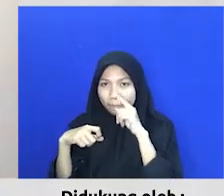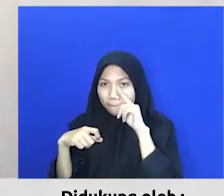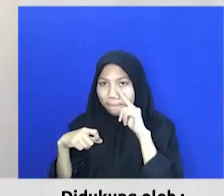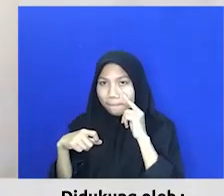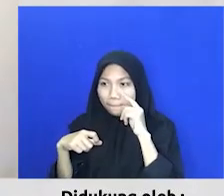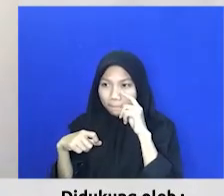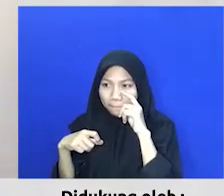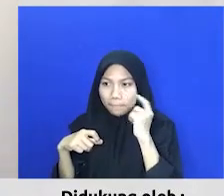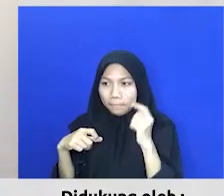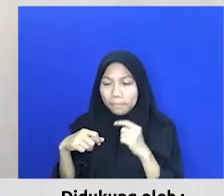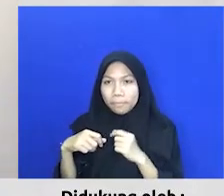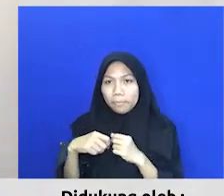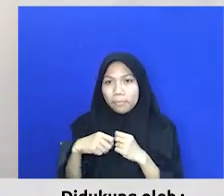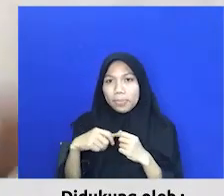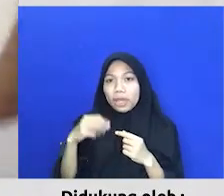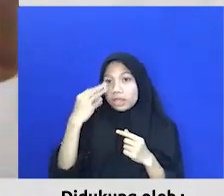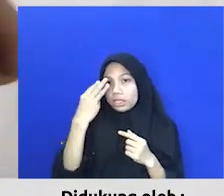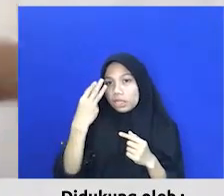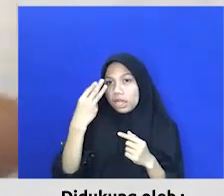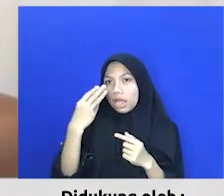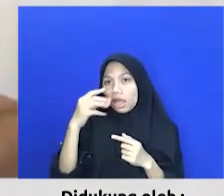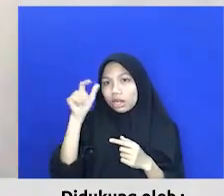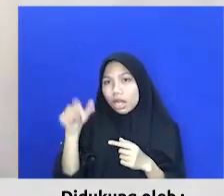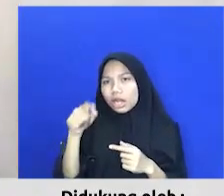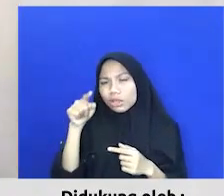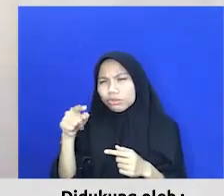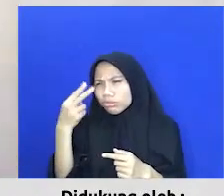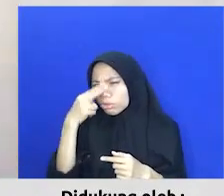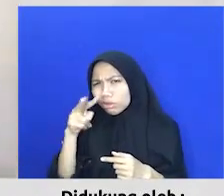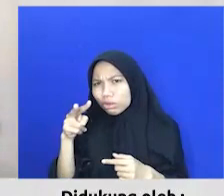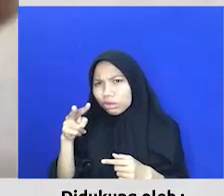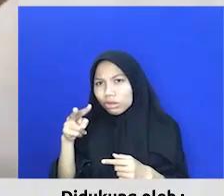sama Usmar Ismail sih, sama angkatan Usmar Ismail, jadi turun gitu.